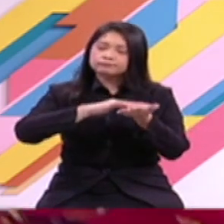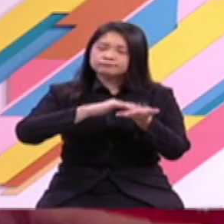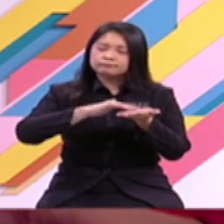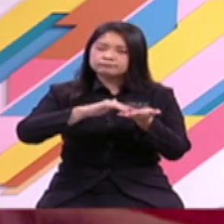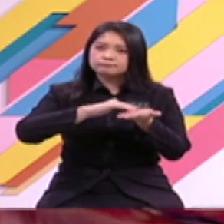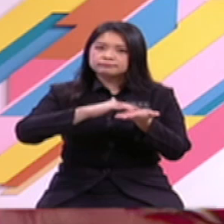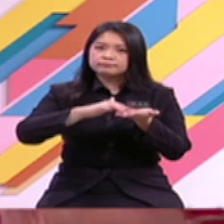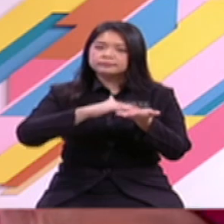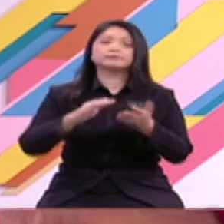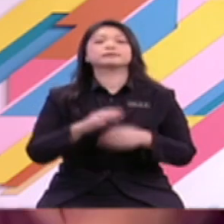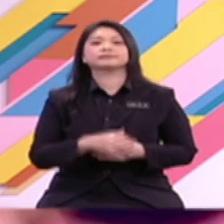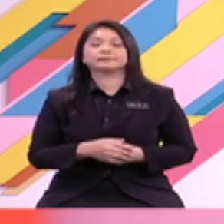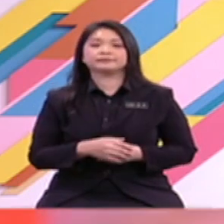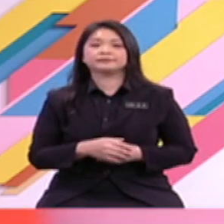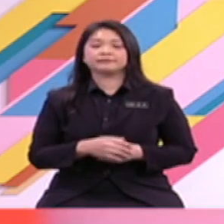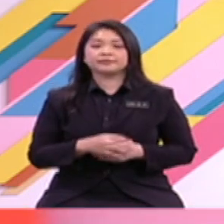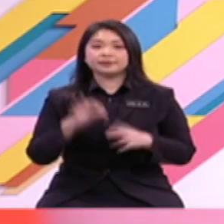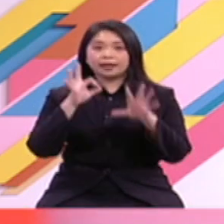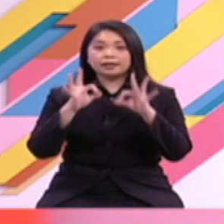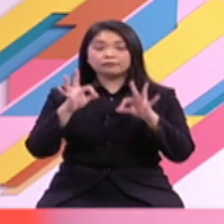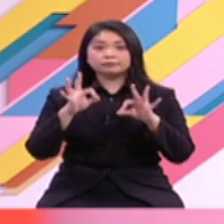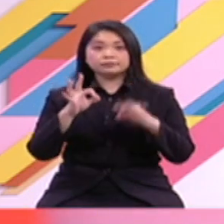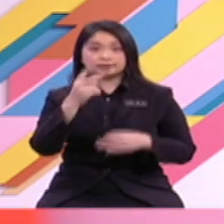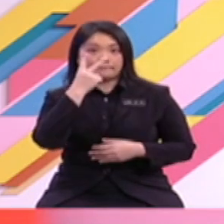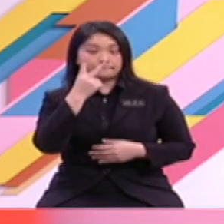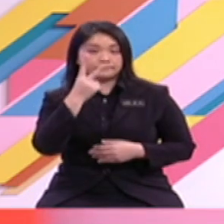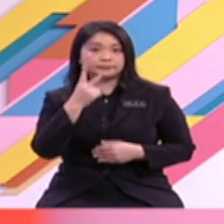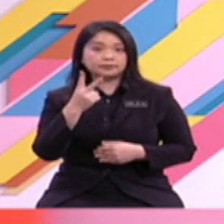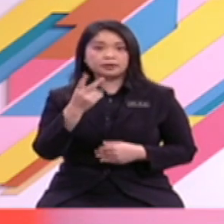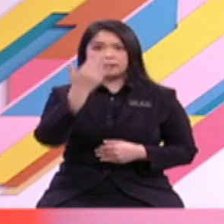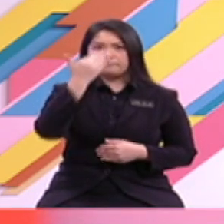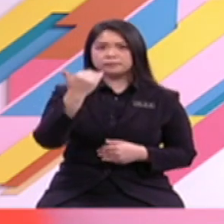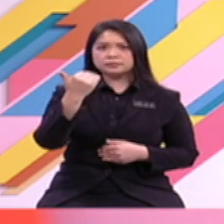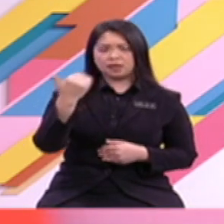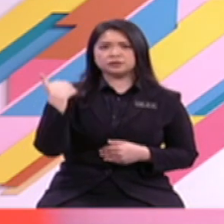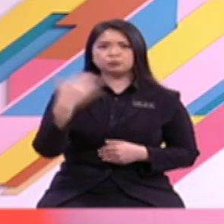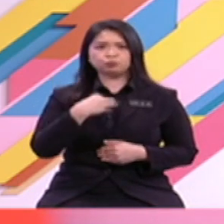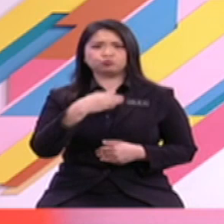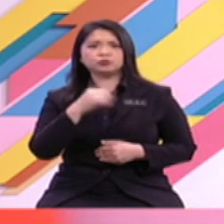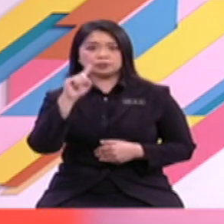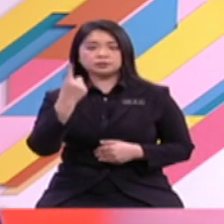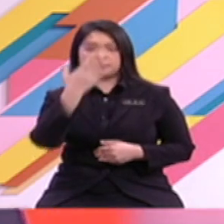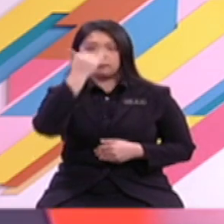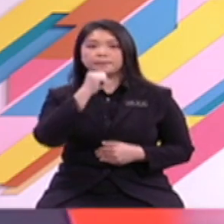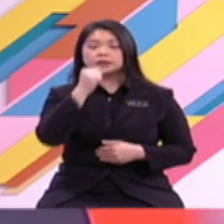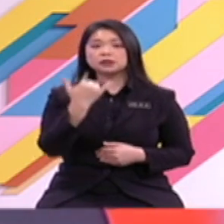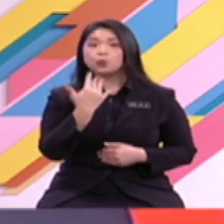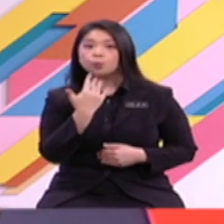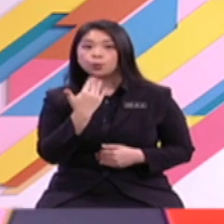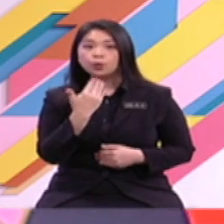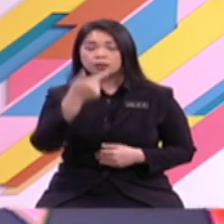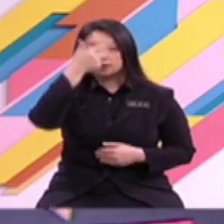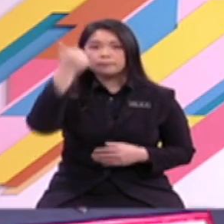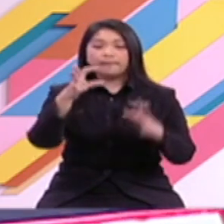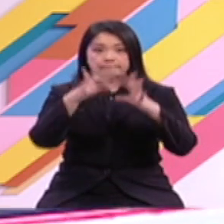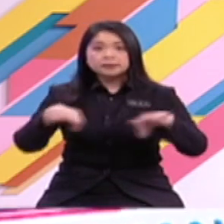ini kalau gagal Halo kitab rasa juga kenapa saya guna Putih tetap pakai ada kalau mau putih ini pun penting untuk budak